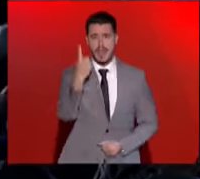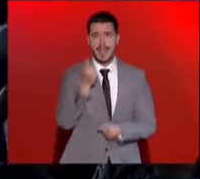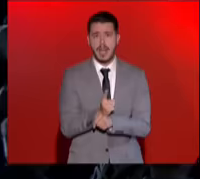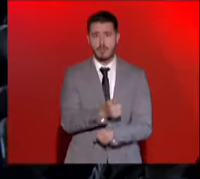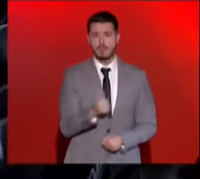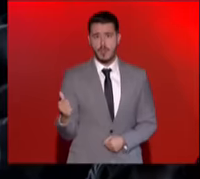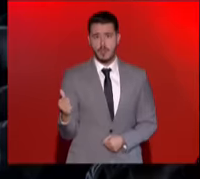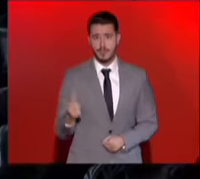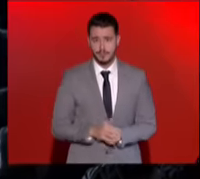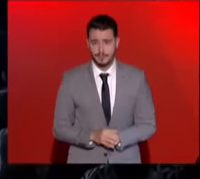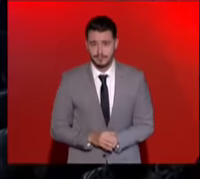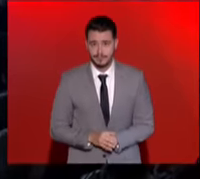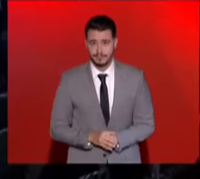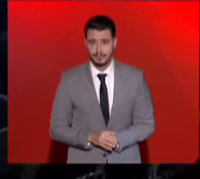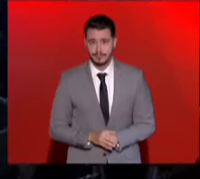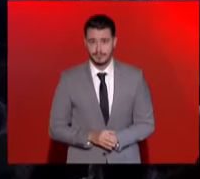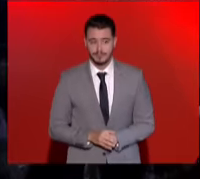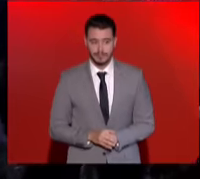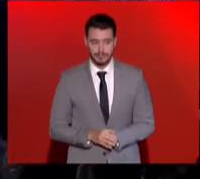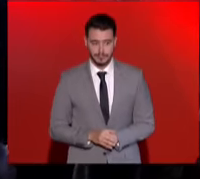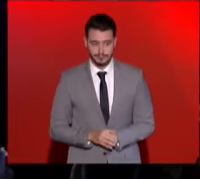Δεν περίμενα.